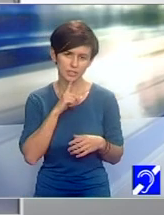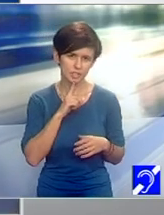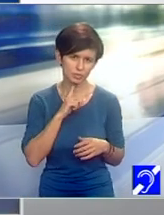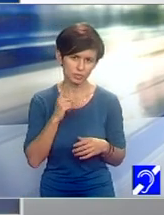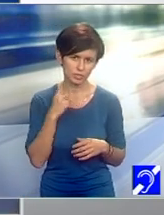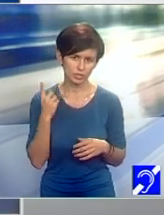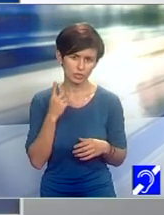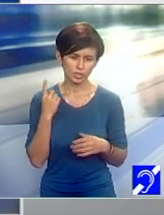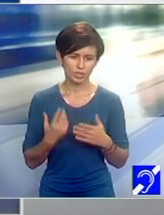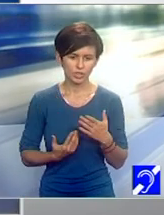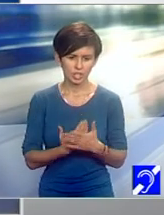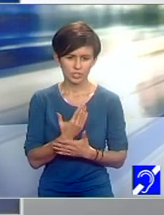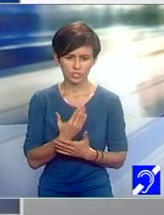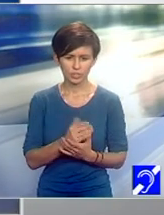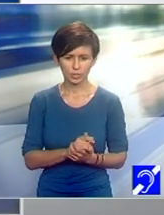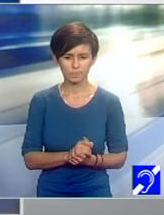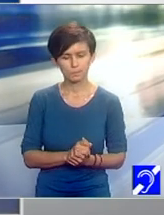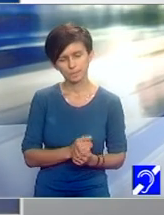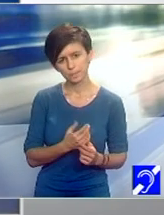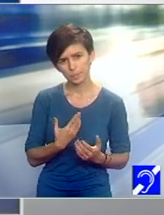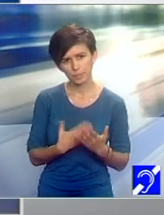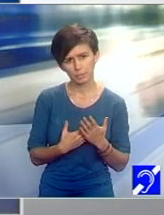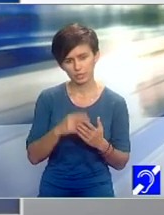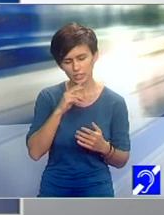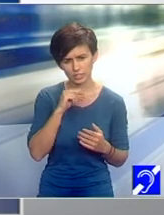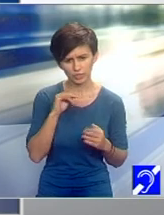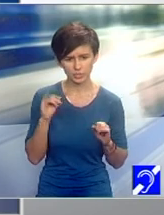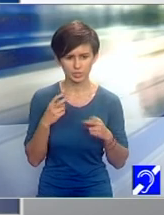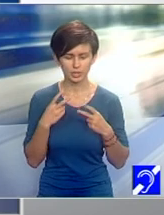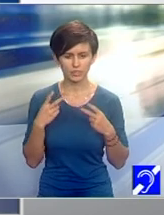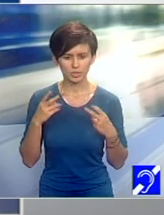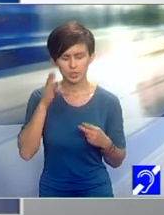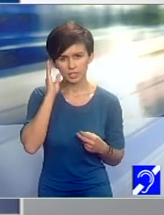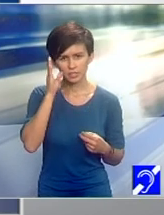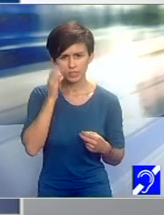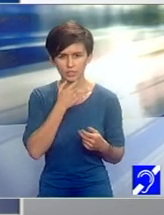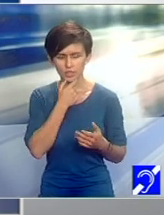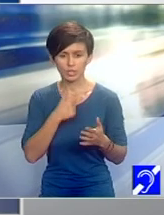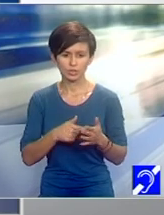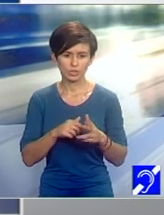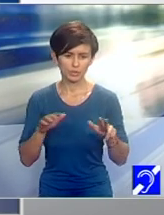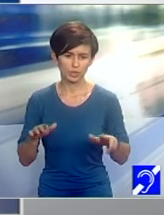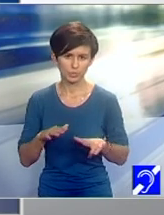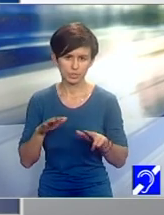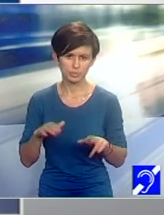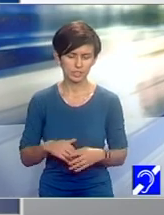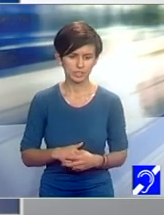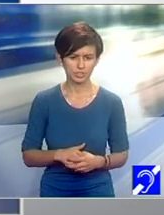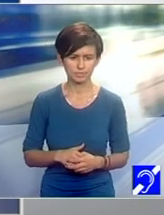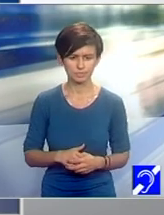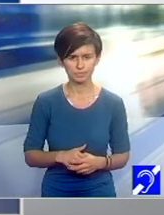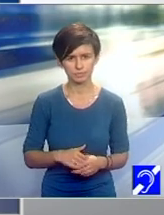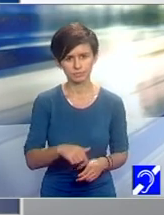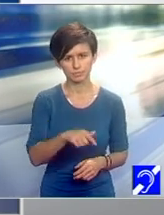ajungem să vorbim și despre evenimentele de viitor, mm-hmm, al departamentului în 2018. Da, în 2018 noi